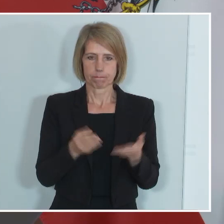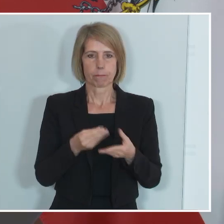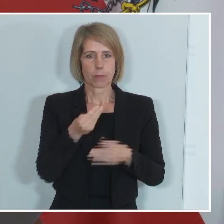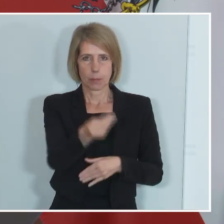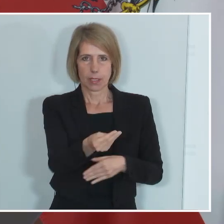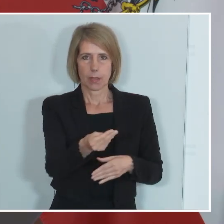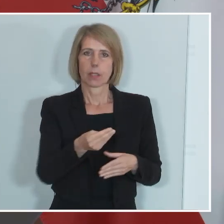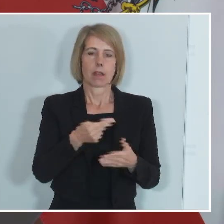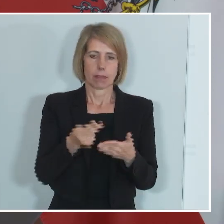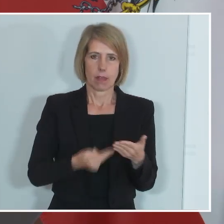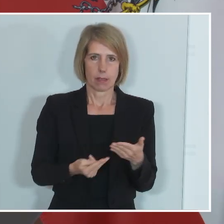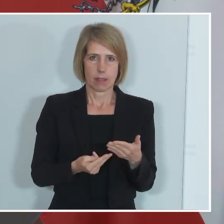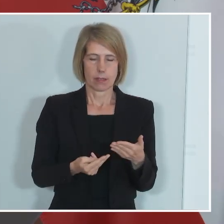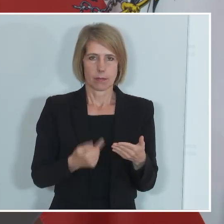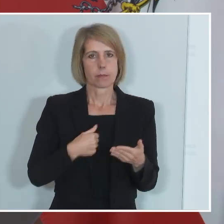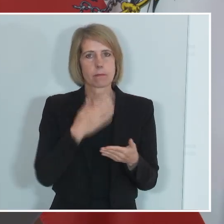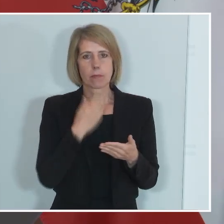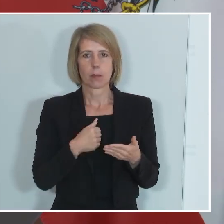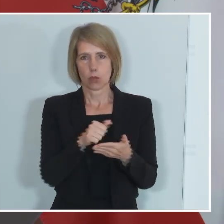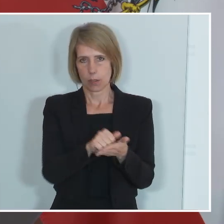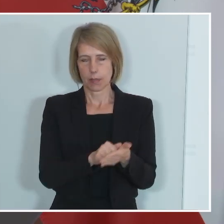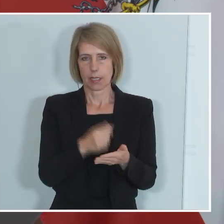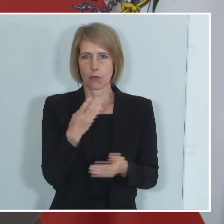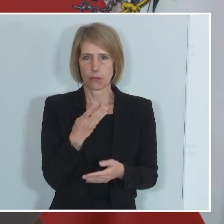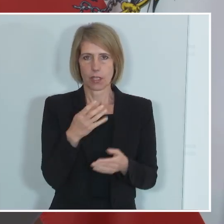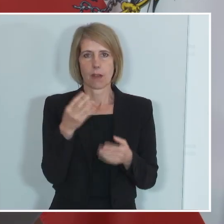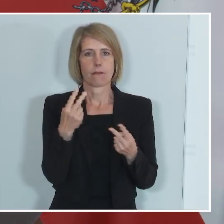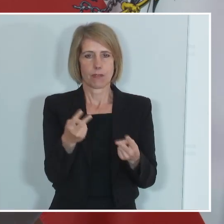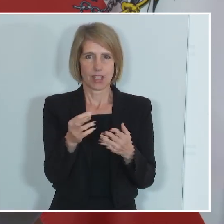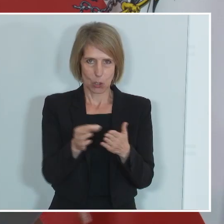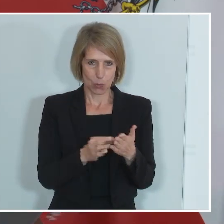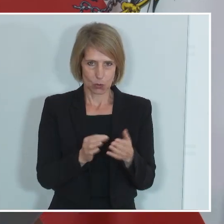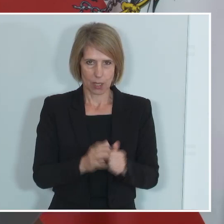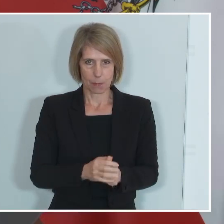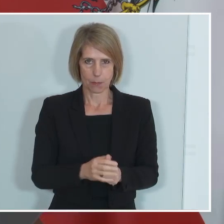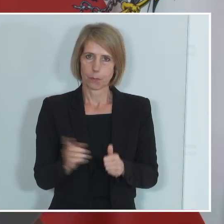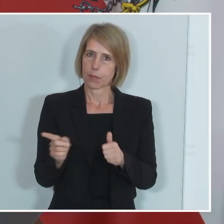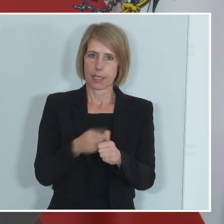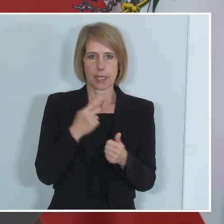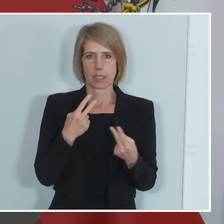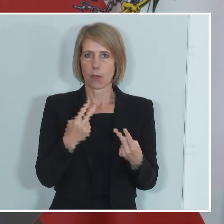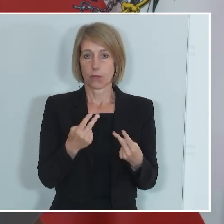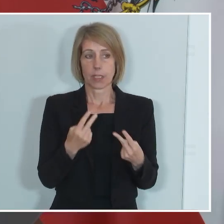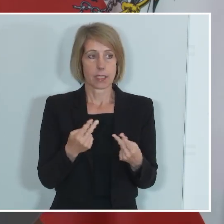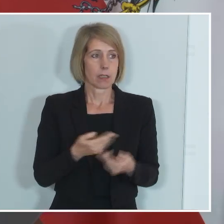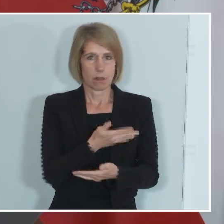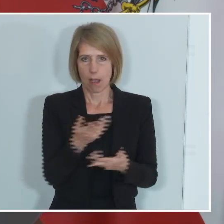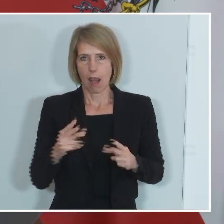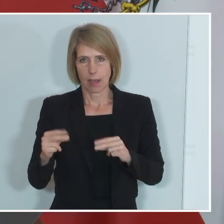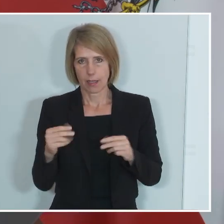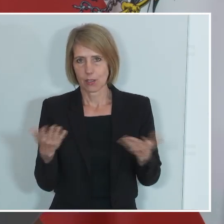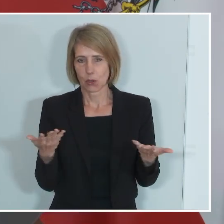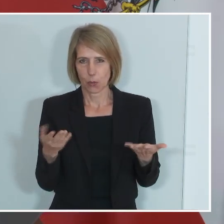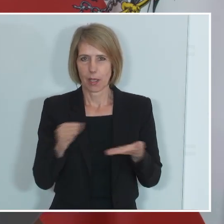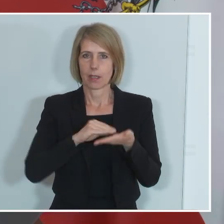hier reingehen mit einmal 4 entscheidenden Punkten. Der erste Punkt in aller Munde, aber umso wichtiger: wir müssen